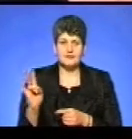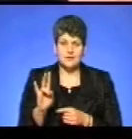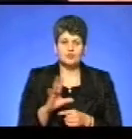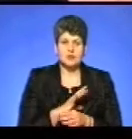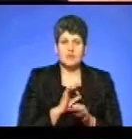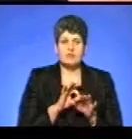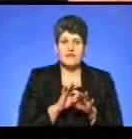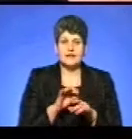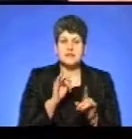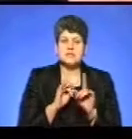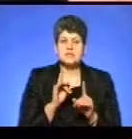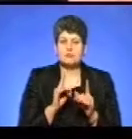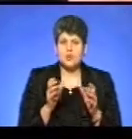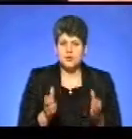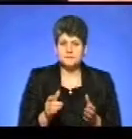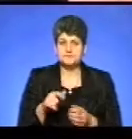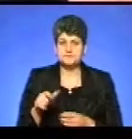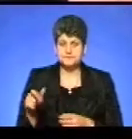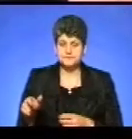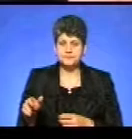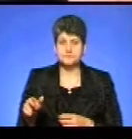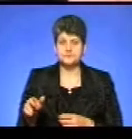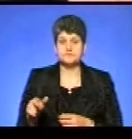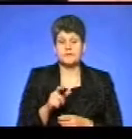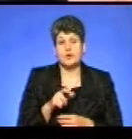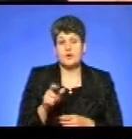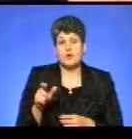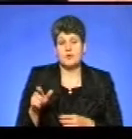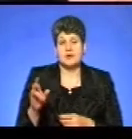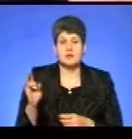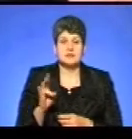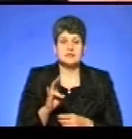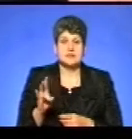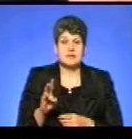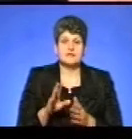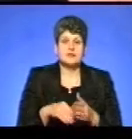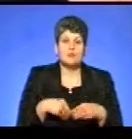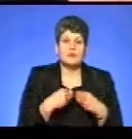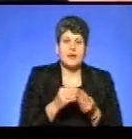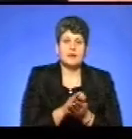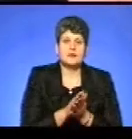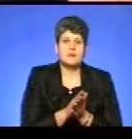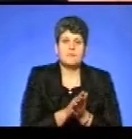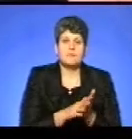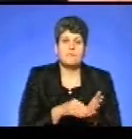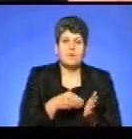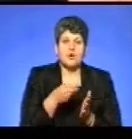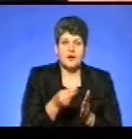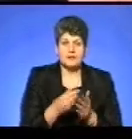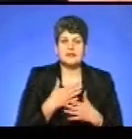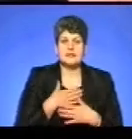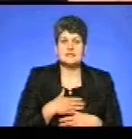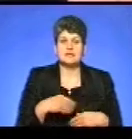проведені збори, і громада церкви Благовіщення вже подала прохання про перехід, яке я задовольнив,